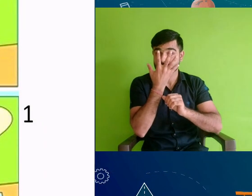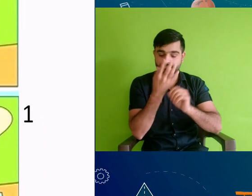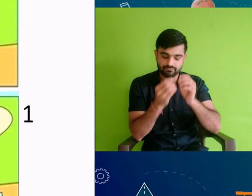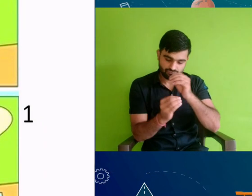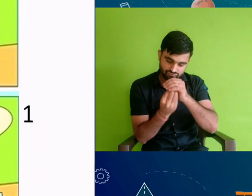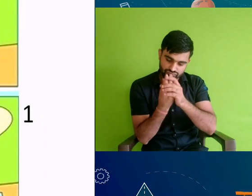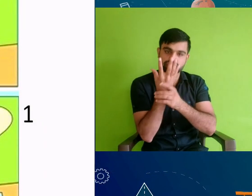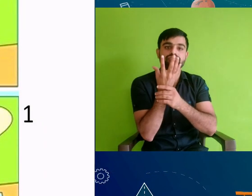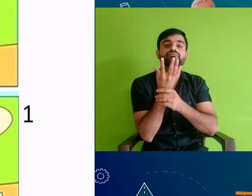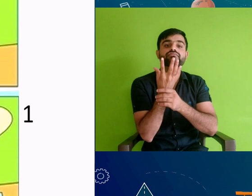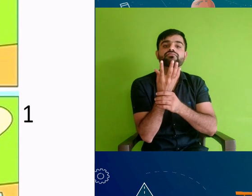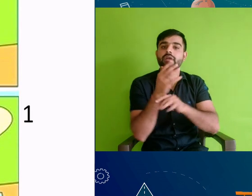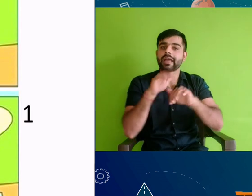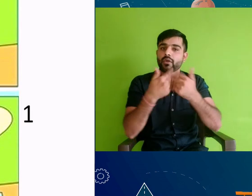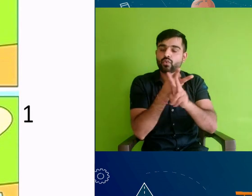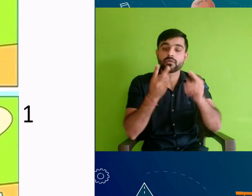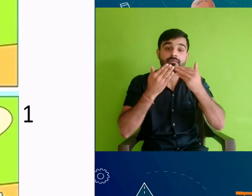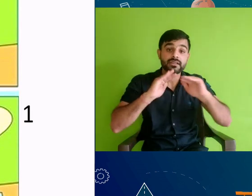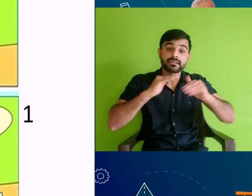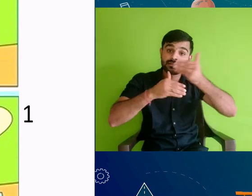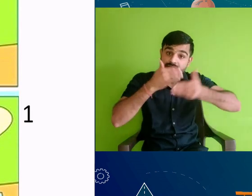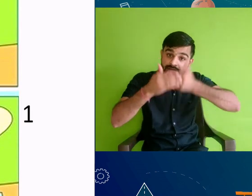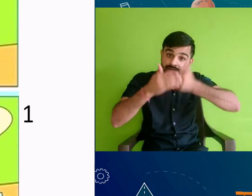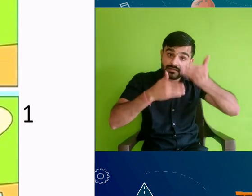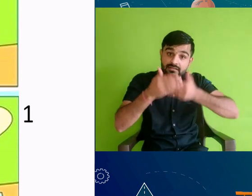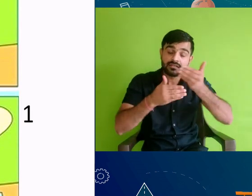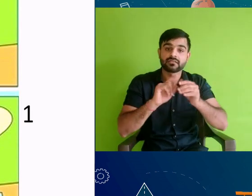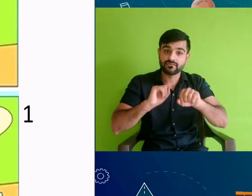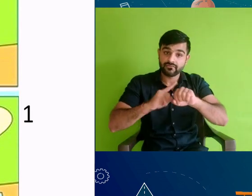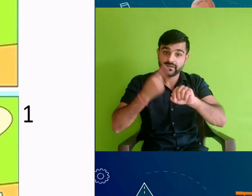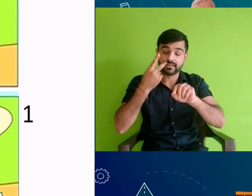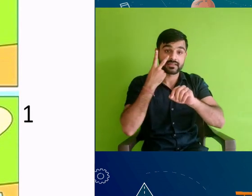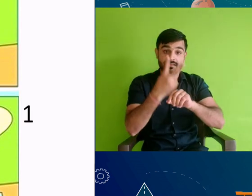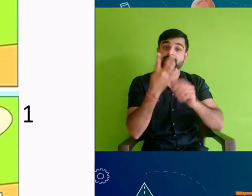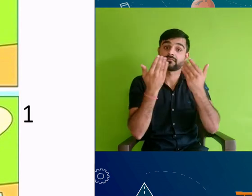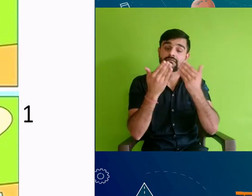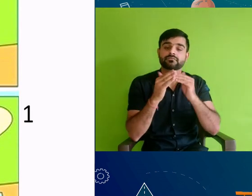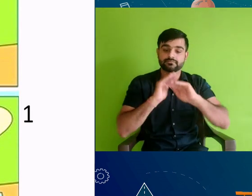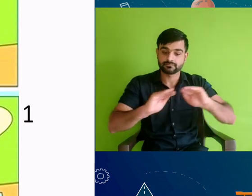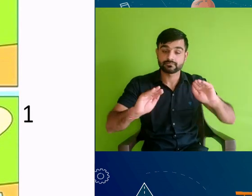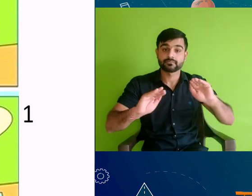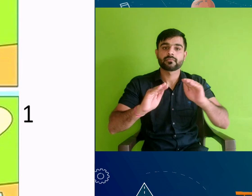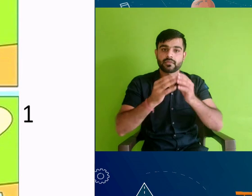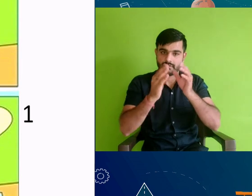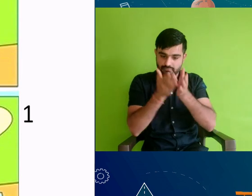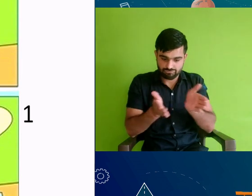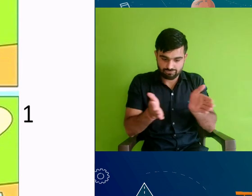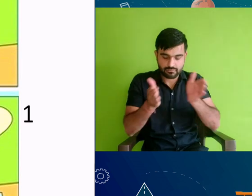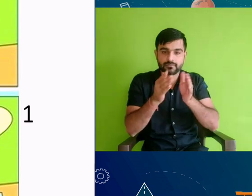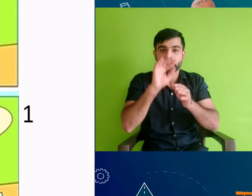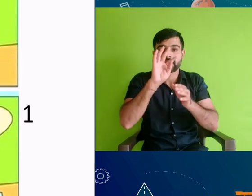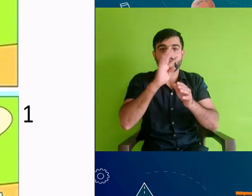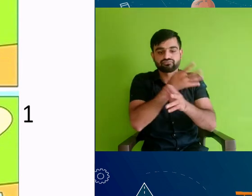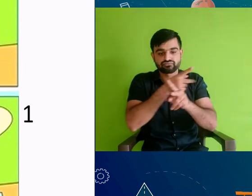तो बच्चों को सीक्वेंस में सिखाने के लिए हम पहले ये दिखा सकते हैं कि हमने पॉट में हम चार तरीके के कार्ड बना सकते